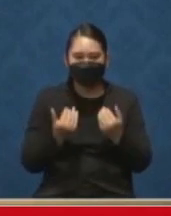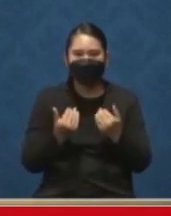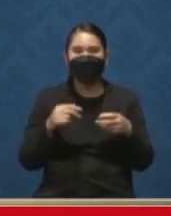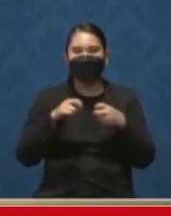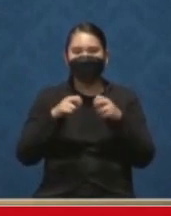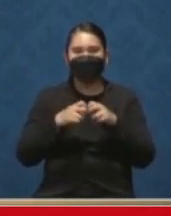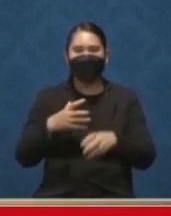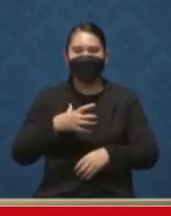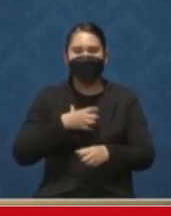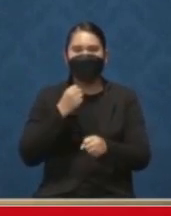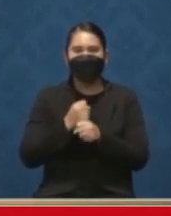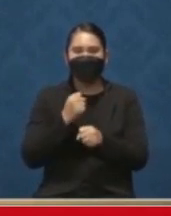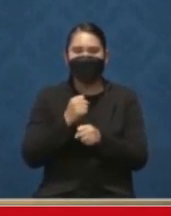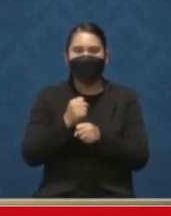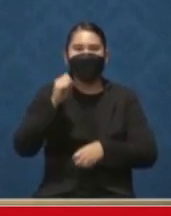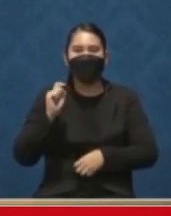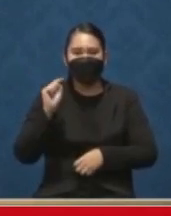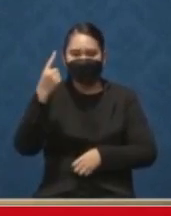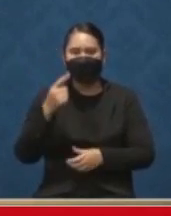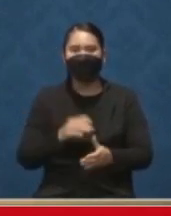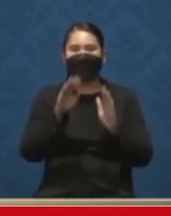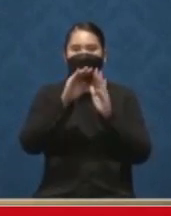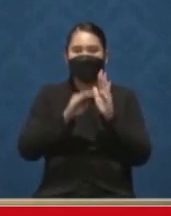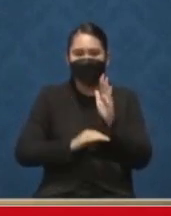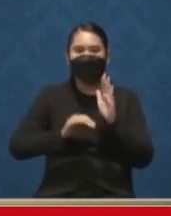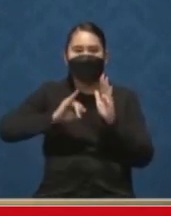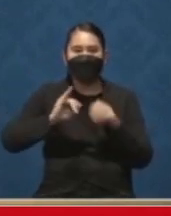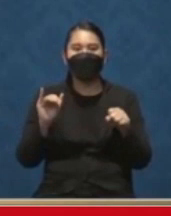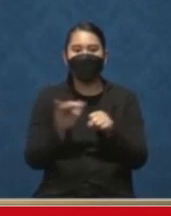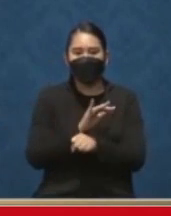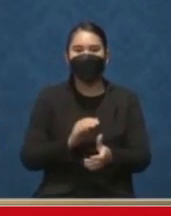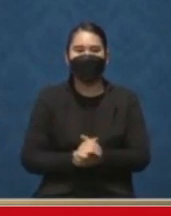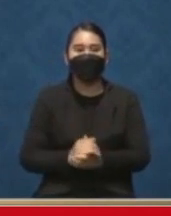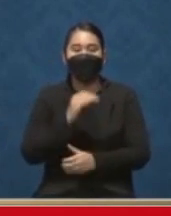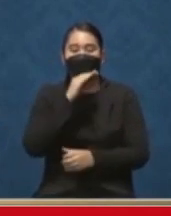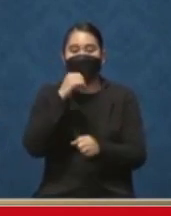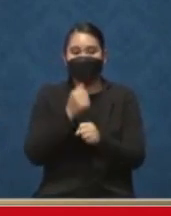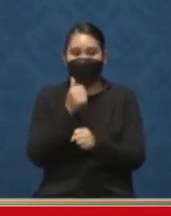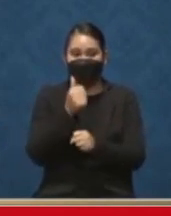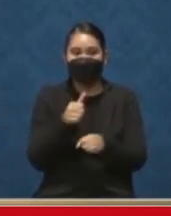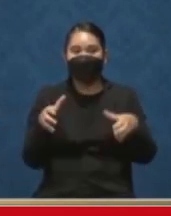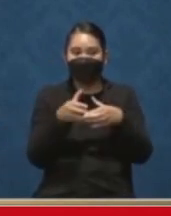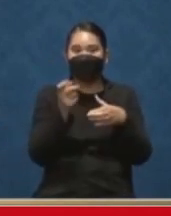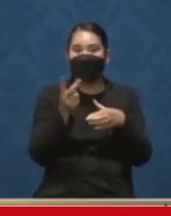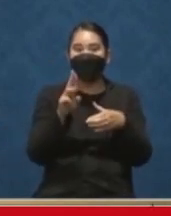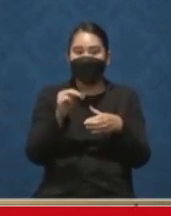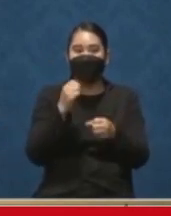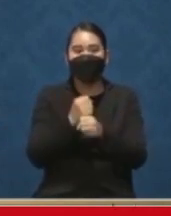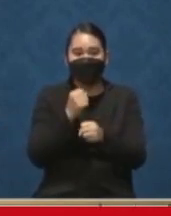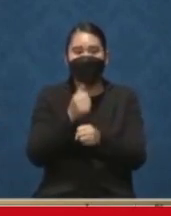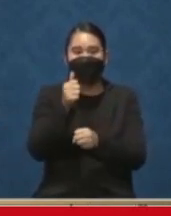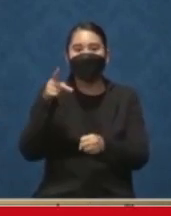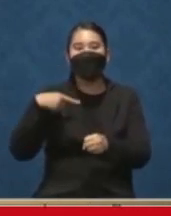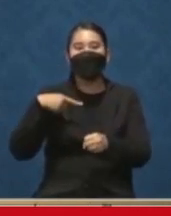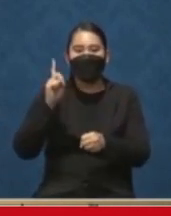หาที่เกิดเนี่ยเราก็อยากดำเนินการใหม่ซะให้มันถูกครบกระบวนความถ้าทำได้ครม.ดำเนินการ